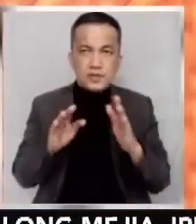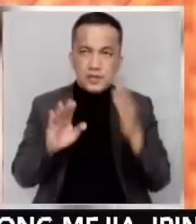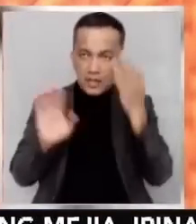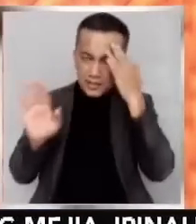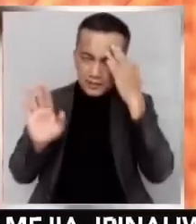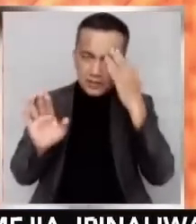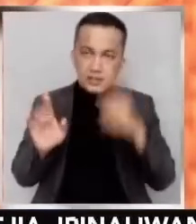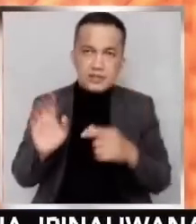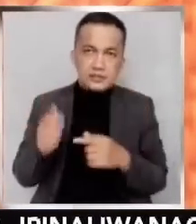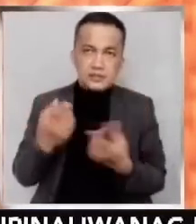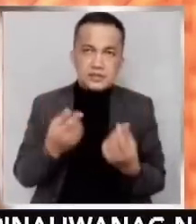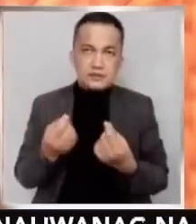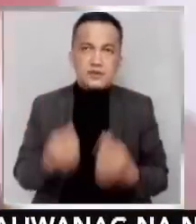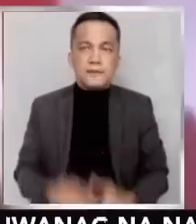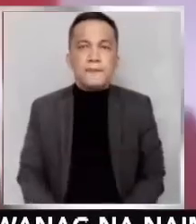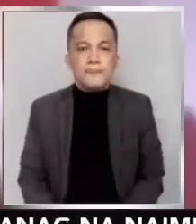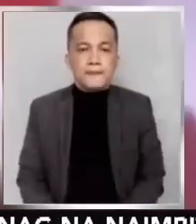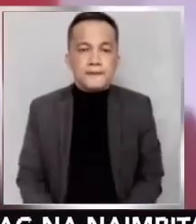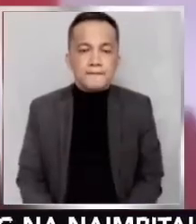kanyang ginagawa.